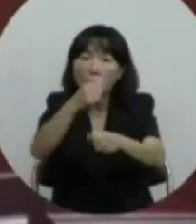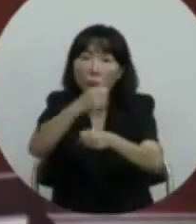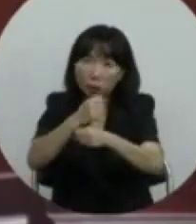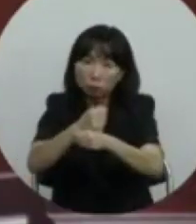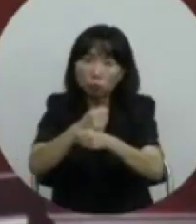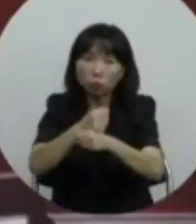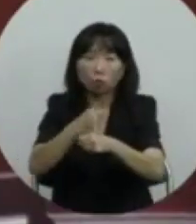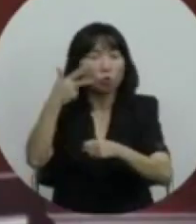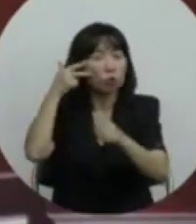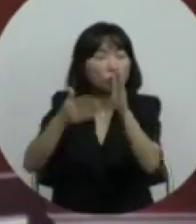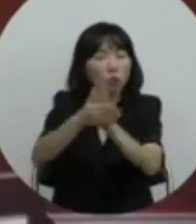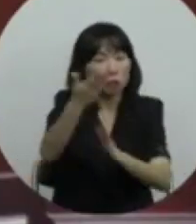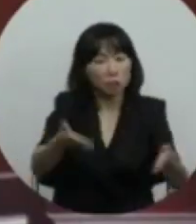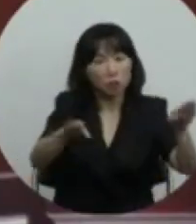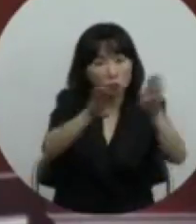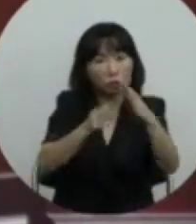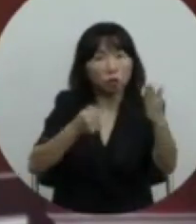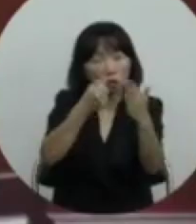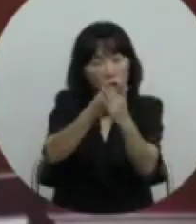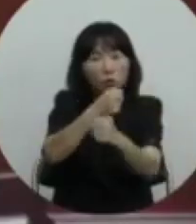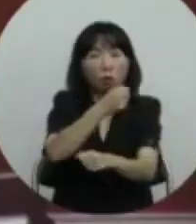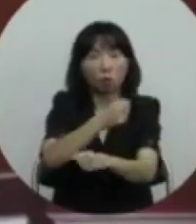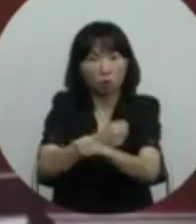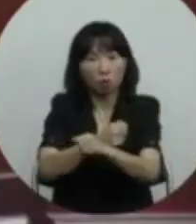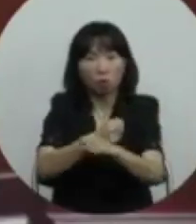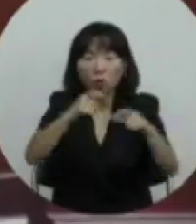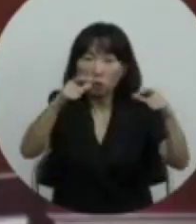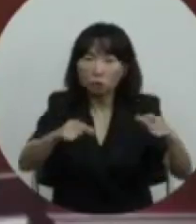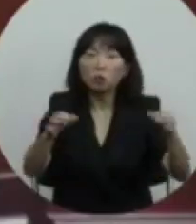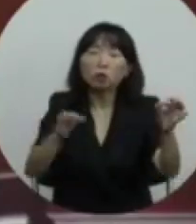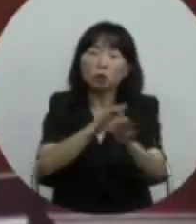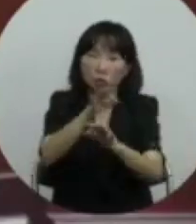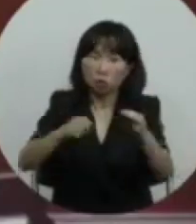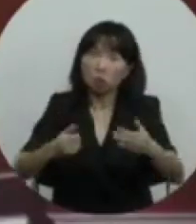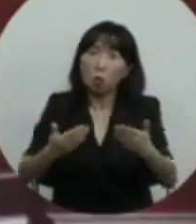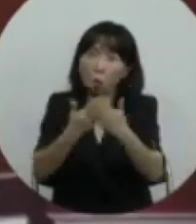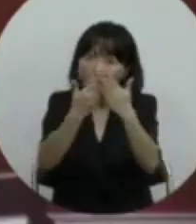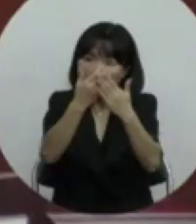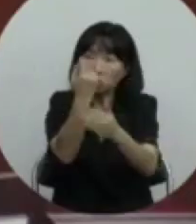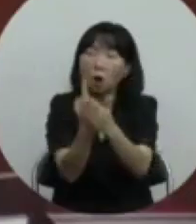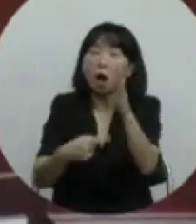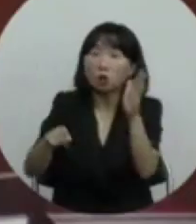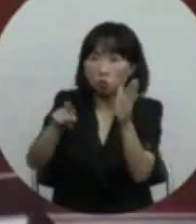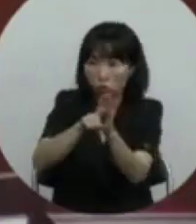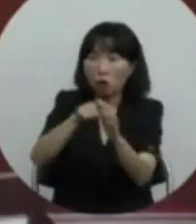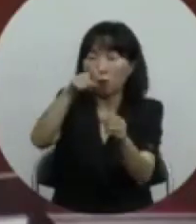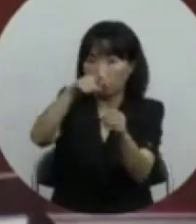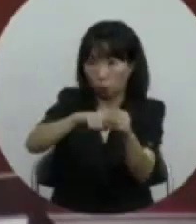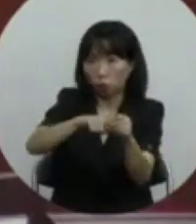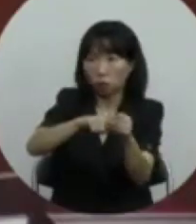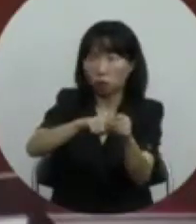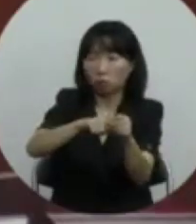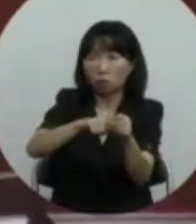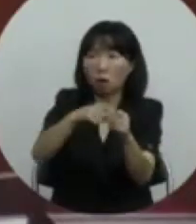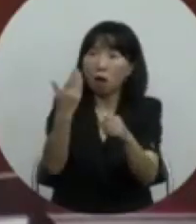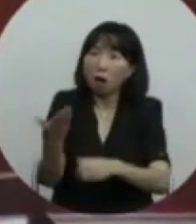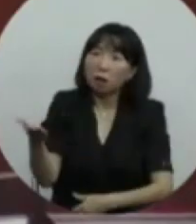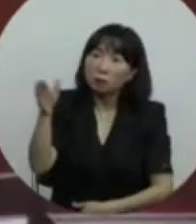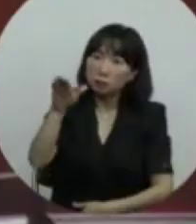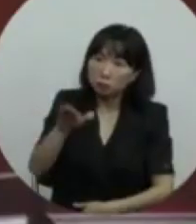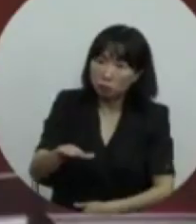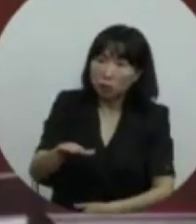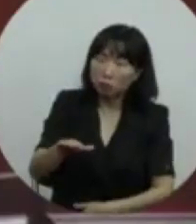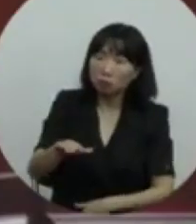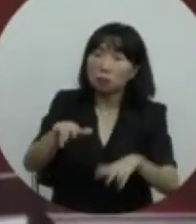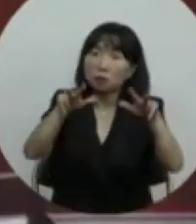여주시에 이 시설을 결정한 것도 지역 경제를 활성화하기 위해서였습니다. 그러나